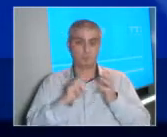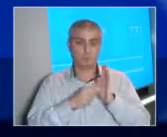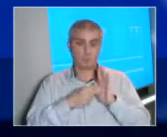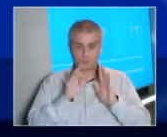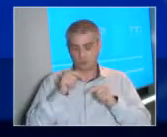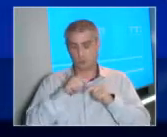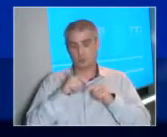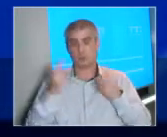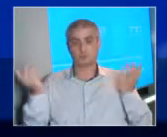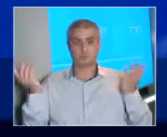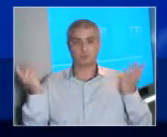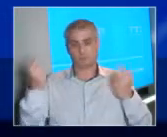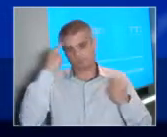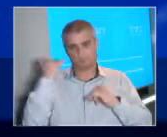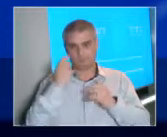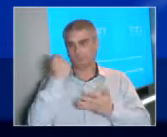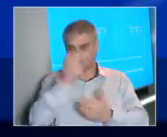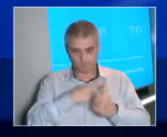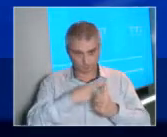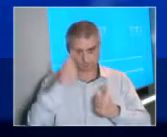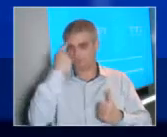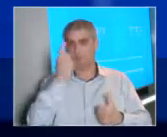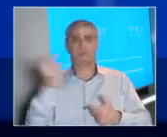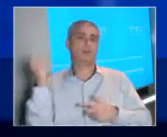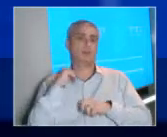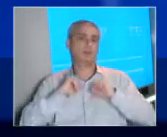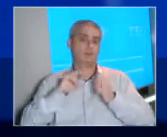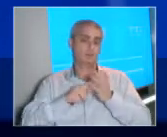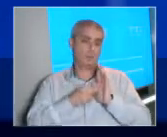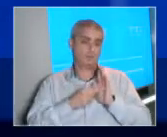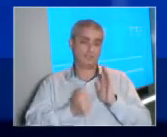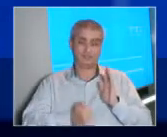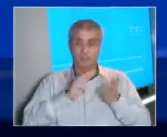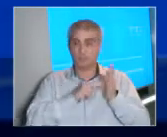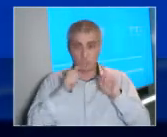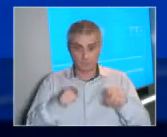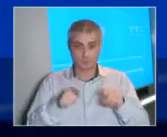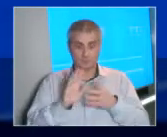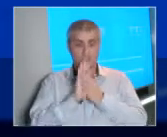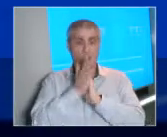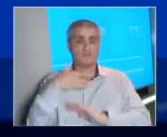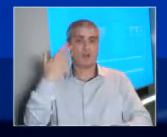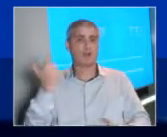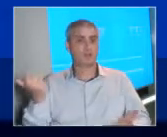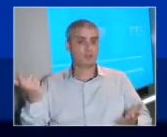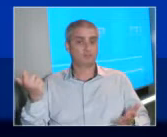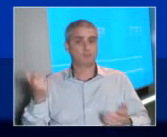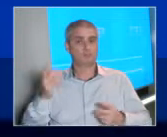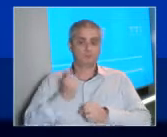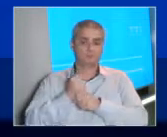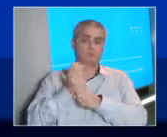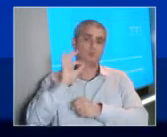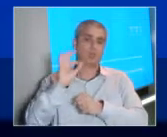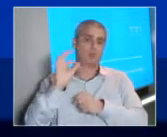יש גם יתרונות בשר פוליטי. הוא יודע להביא תקציבים, הוא יודע להתנהל פוליטית. לצערי, השר הפוליטי הזה הפך להיות שלוח של